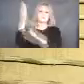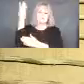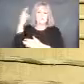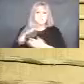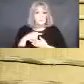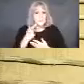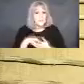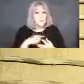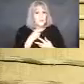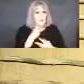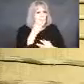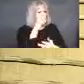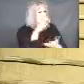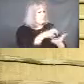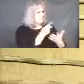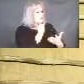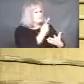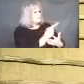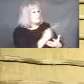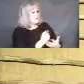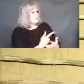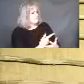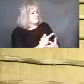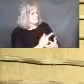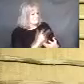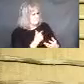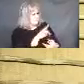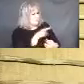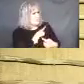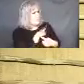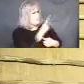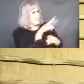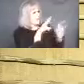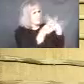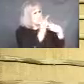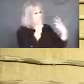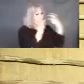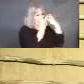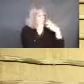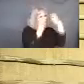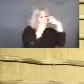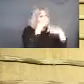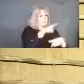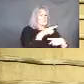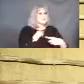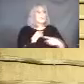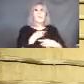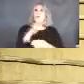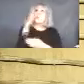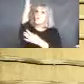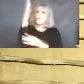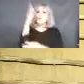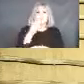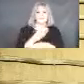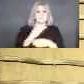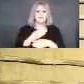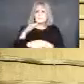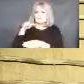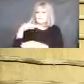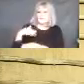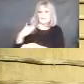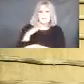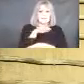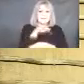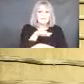toe drom hulle om Petrus en Johannes saam. En Petrus sê vir hulle, Israeliete, hoekom kyk julle ons aan, asof het ons is wat die